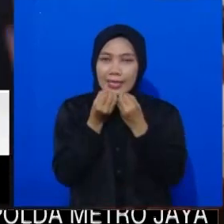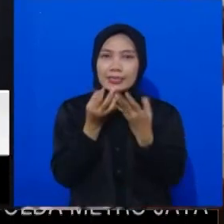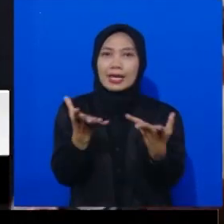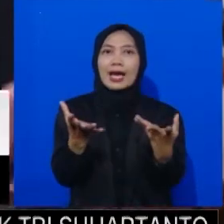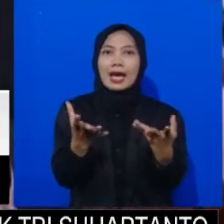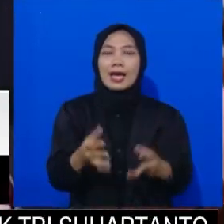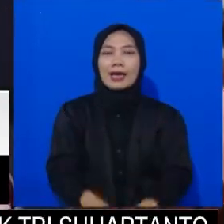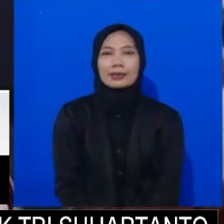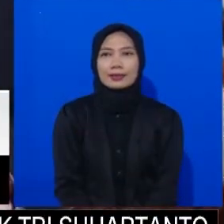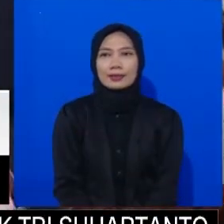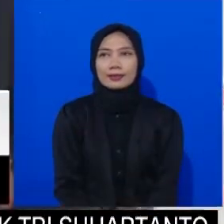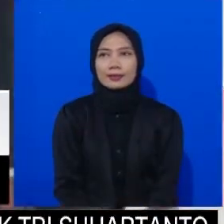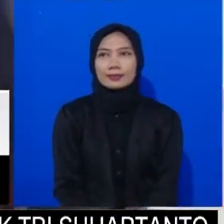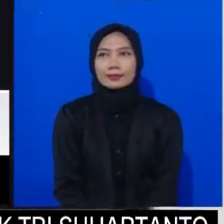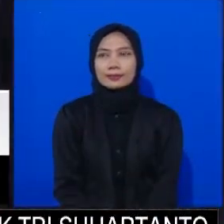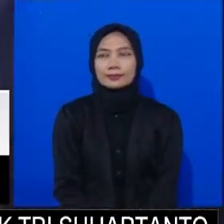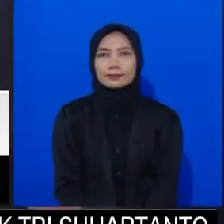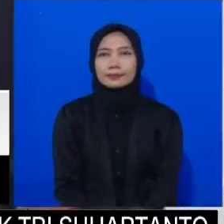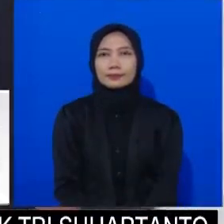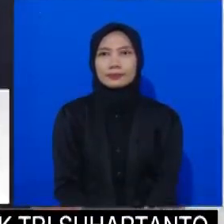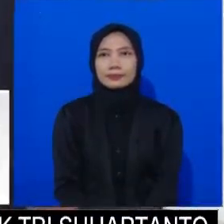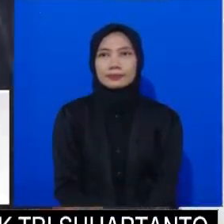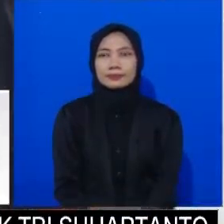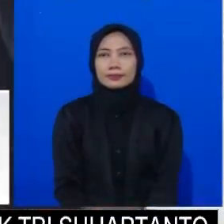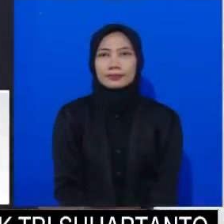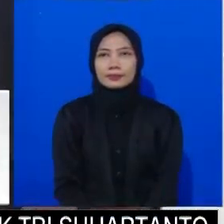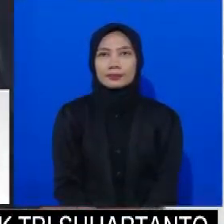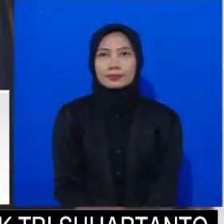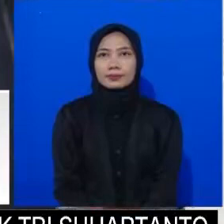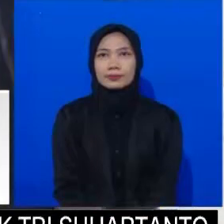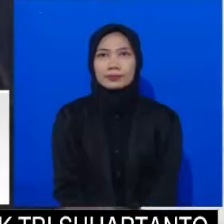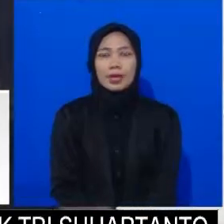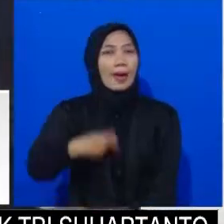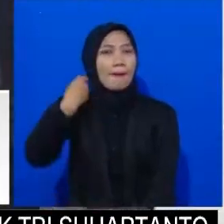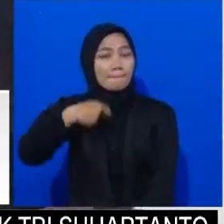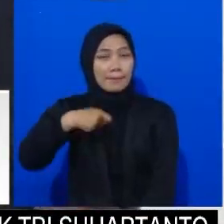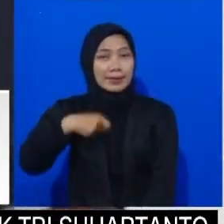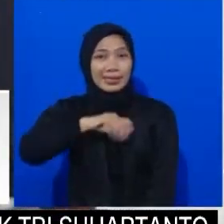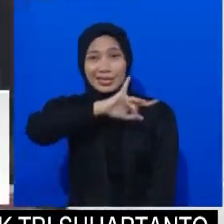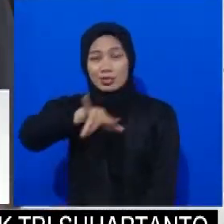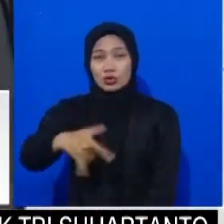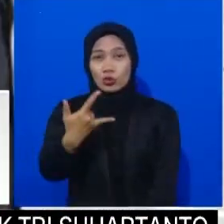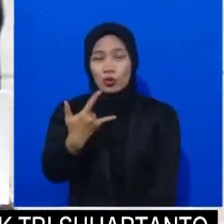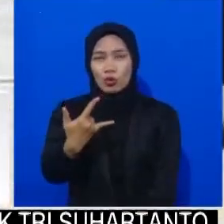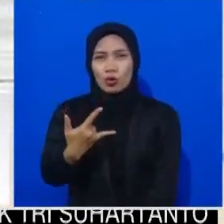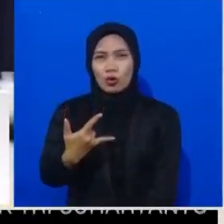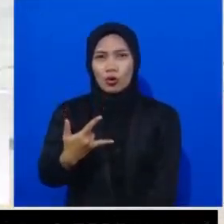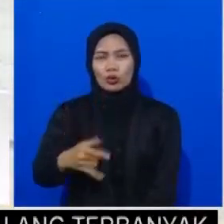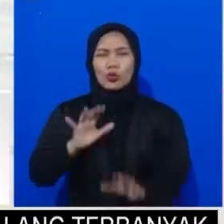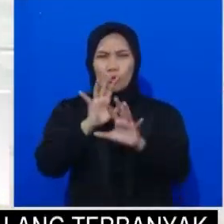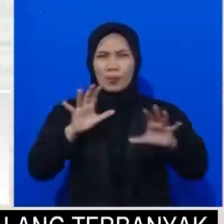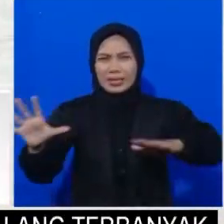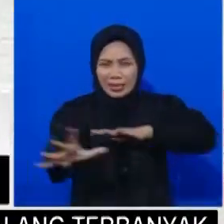berikan klarifikasi. Ya. Pihak istana menyatakan banyaknya Menteri Presiden Joko Widodo yang terjerat kasus